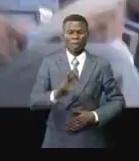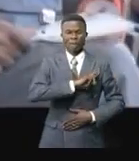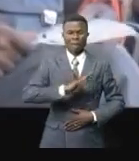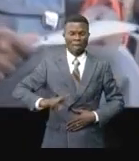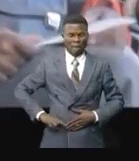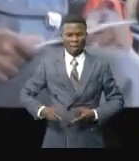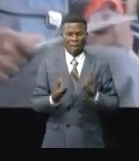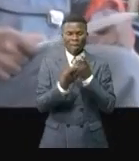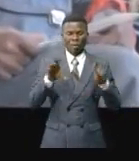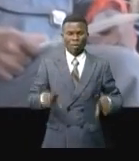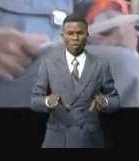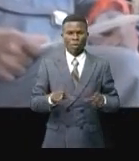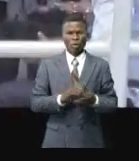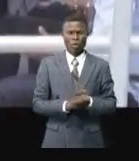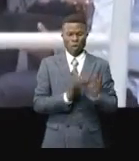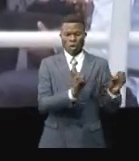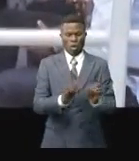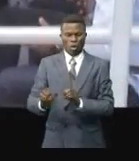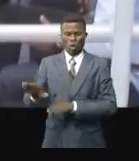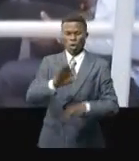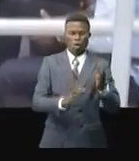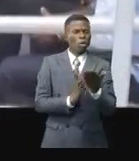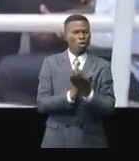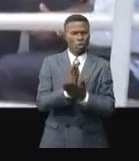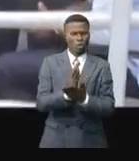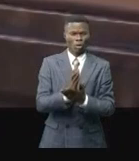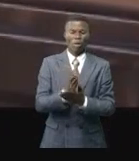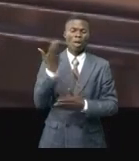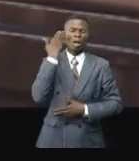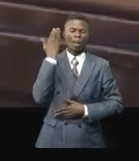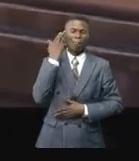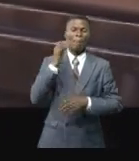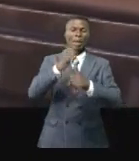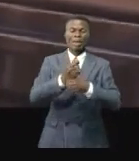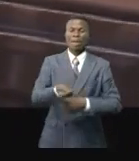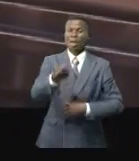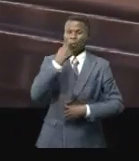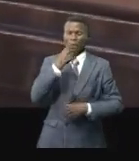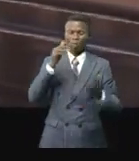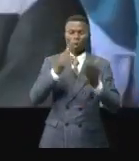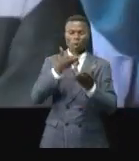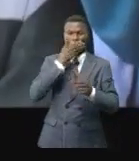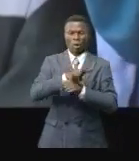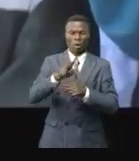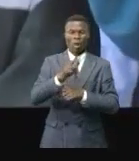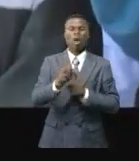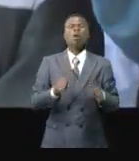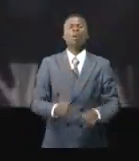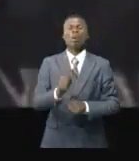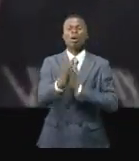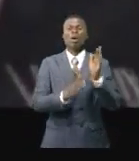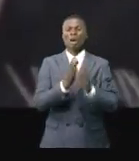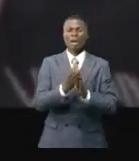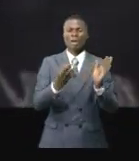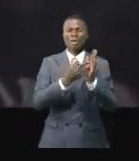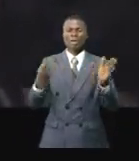vient d'organiser des obsèques dignes en mémoire du pharmacien Floribert Batangou Mpesa, décédé à l'âge de 78 ans.